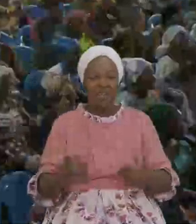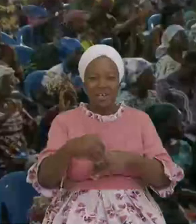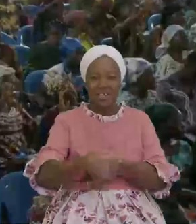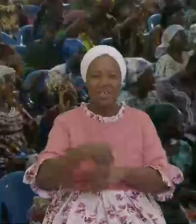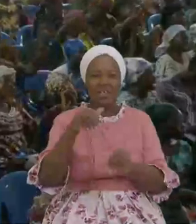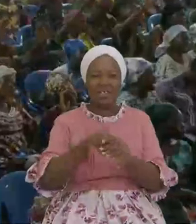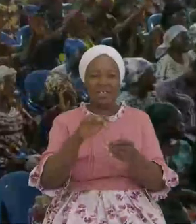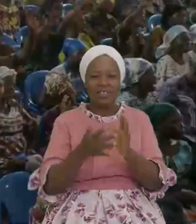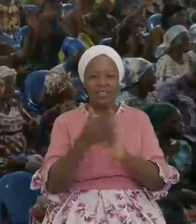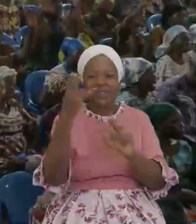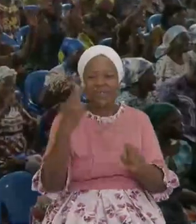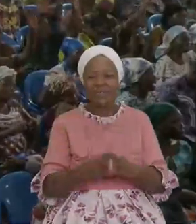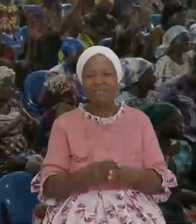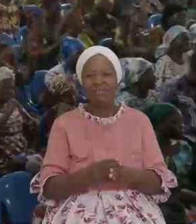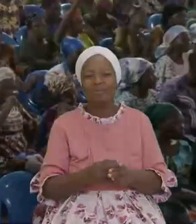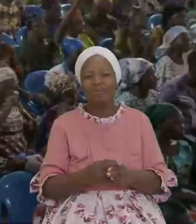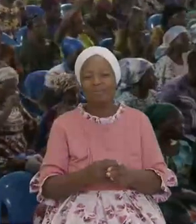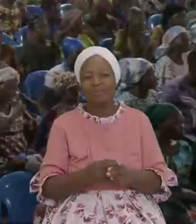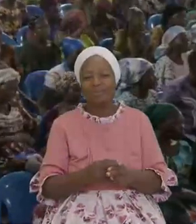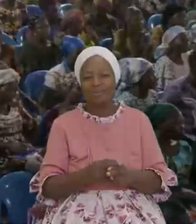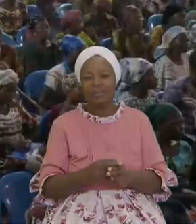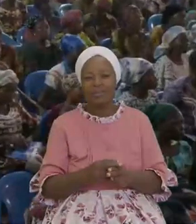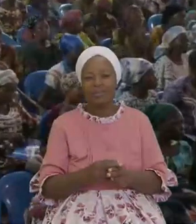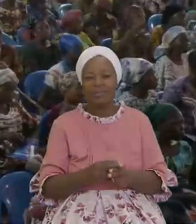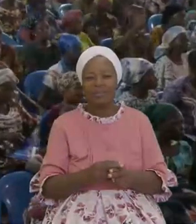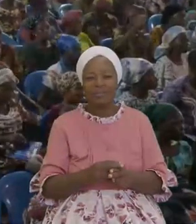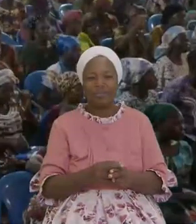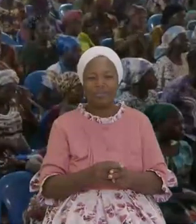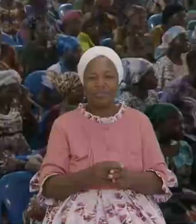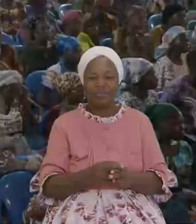la vie abondante ce soir, au nom de Jésus.